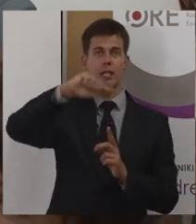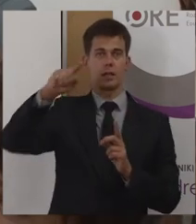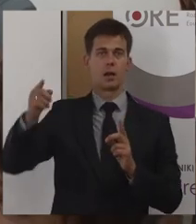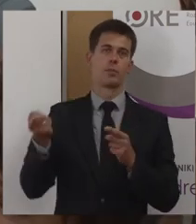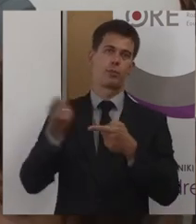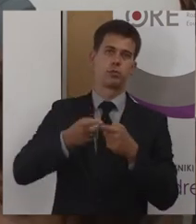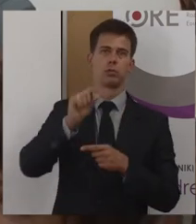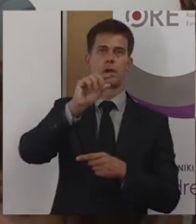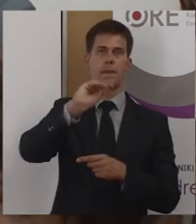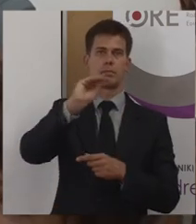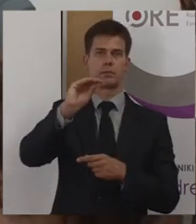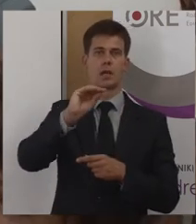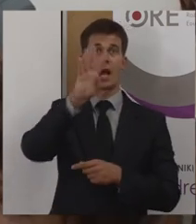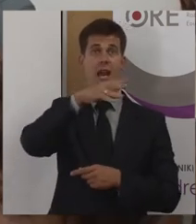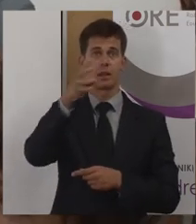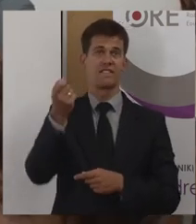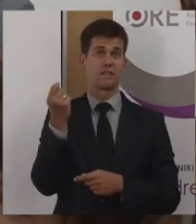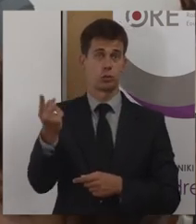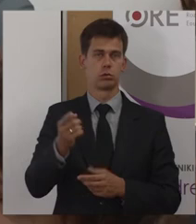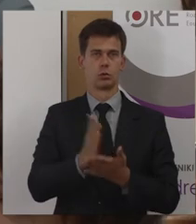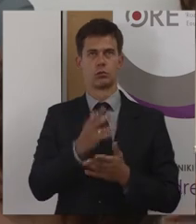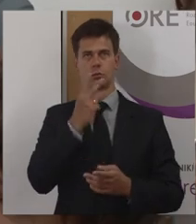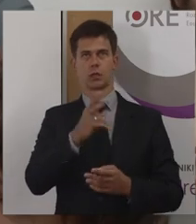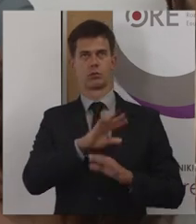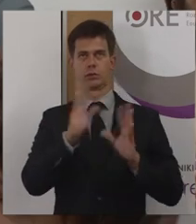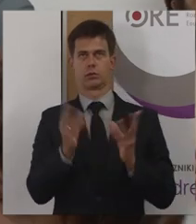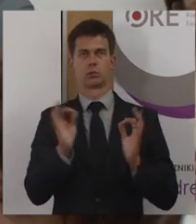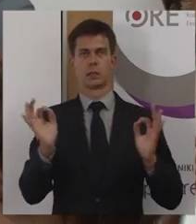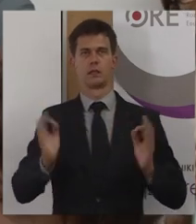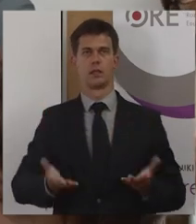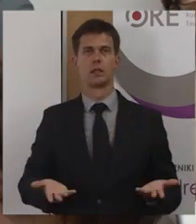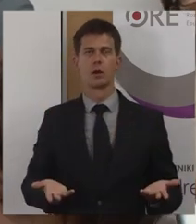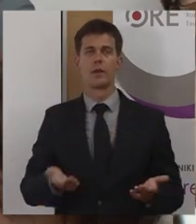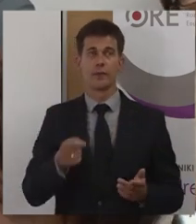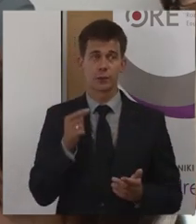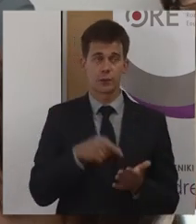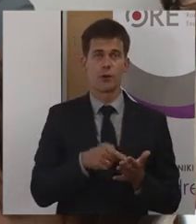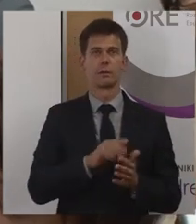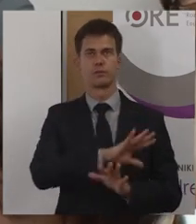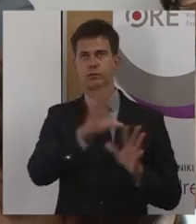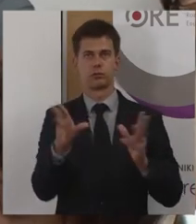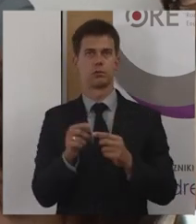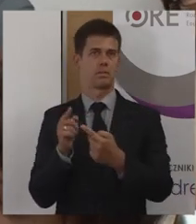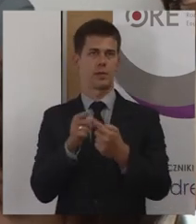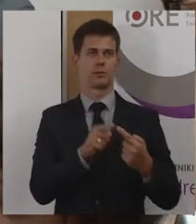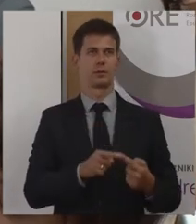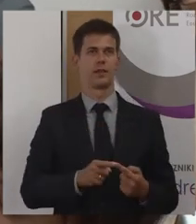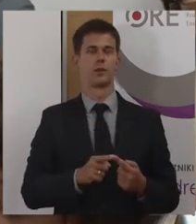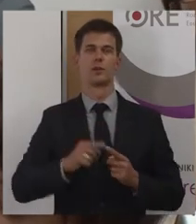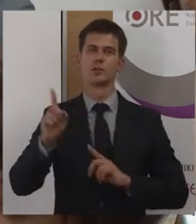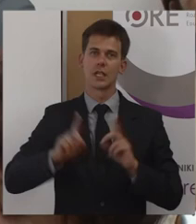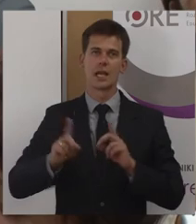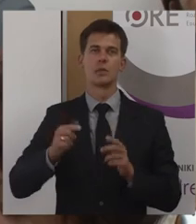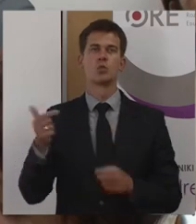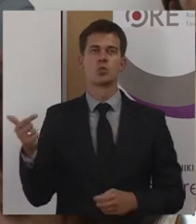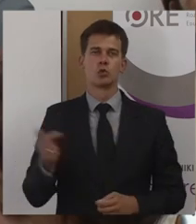podręczniku pokazać, byłoby dostępne dla wszystkich. Tak? I tak powinno być, że jakby to, co jest wsadzane tą treścią podstawową, powinno